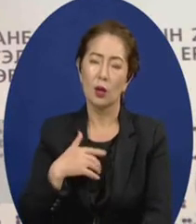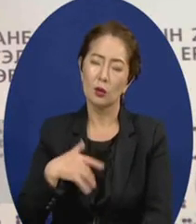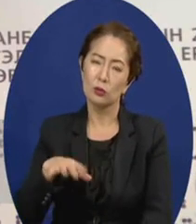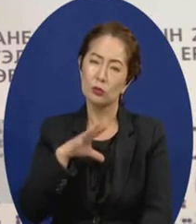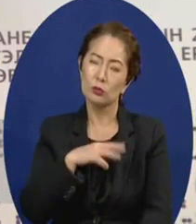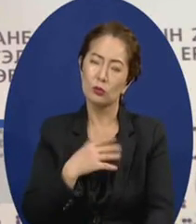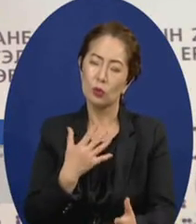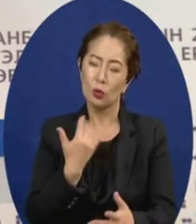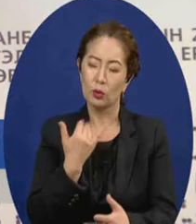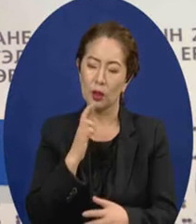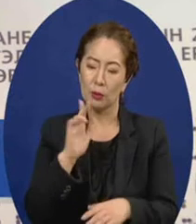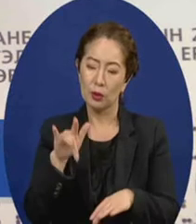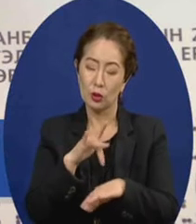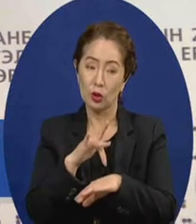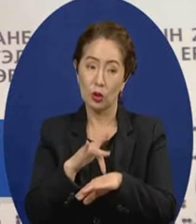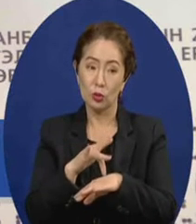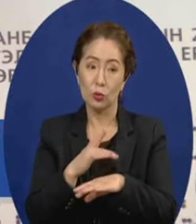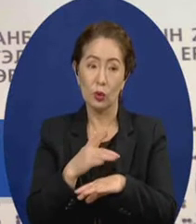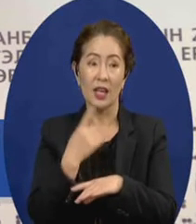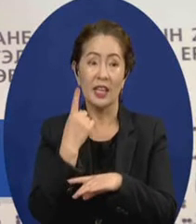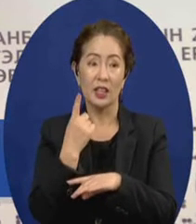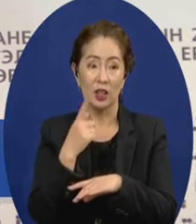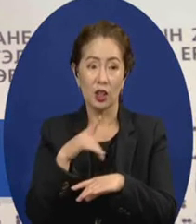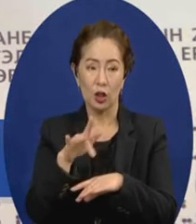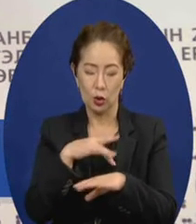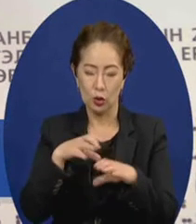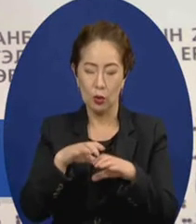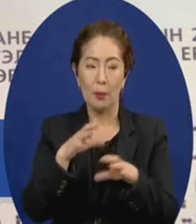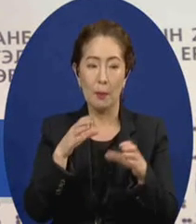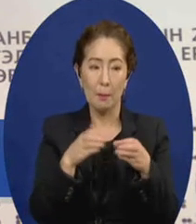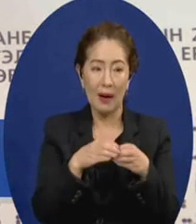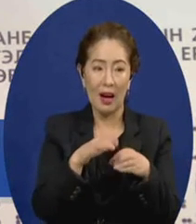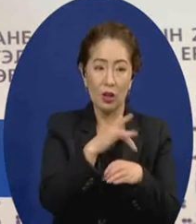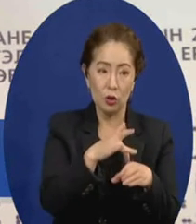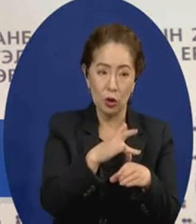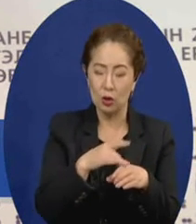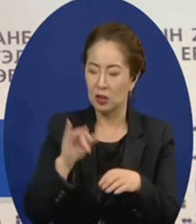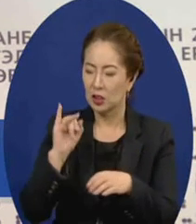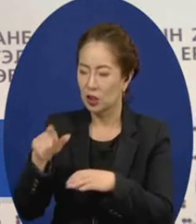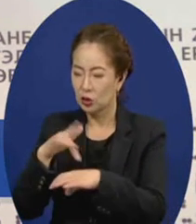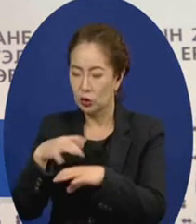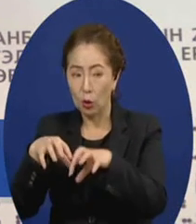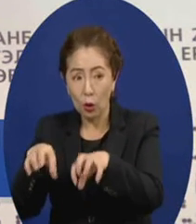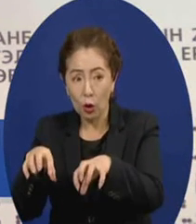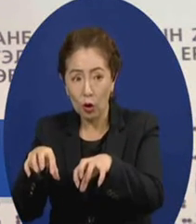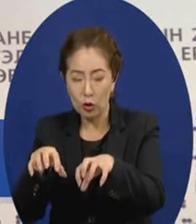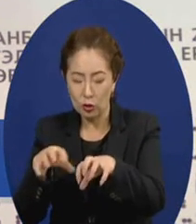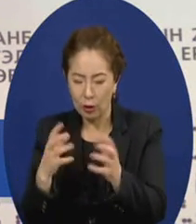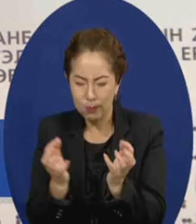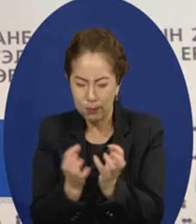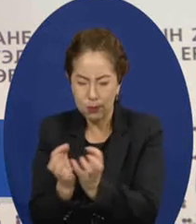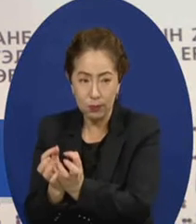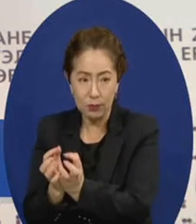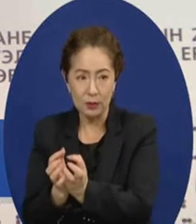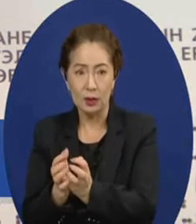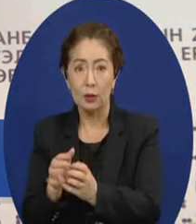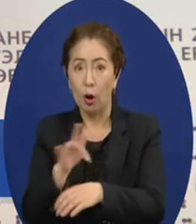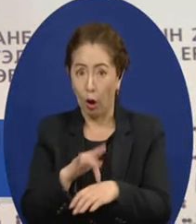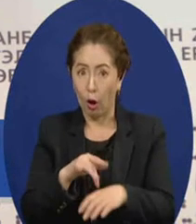бол Улаанбаатар хот нэг төвд буюу одоо баг тойруу, их тойруу төвлөрсөн юм хот байгаа. Тэгэхээр цаашдаа